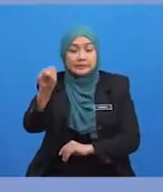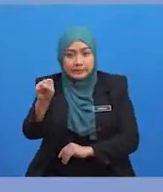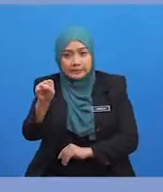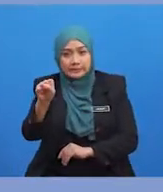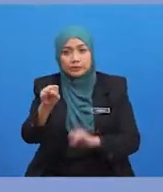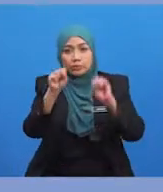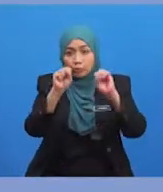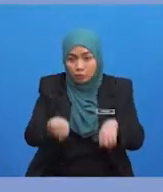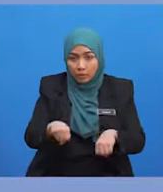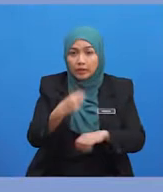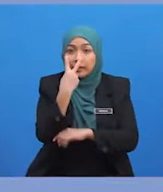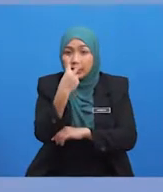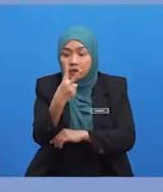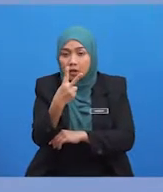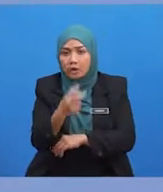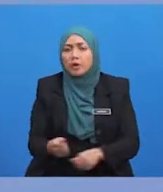iaitu protozoa.